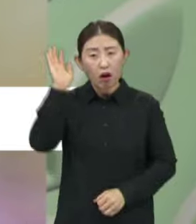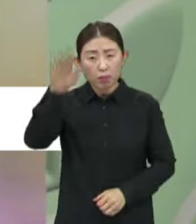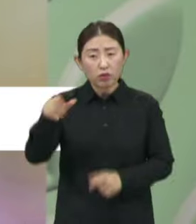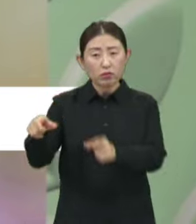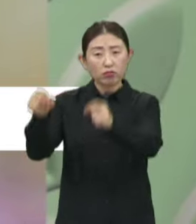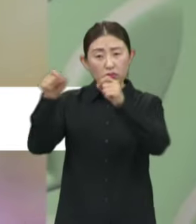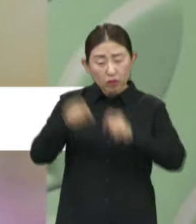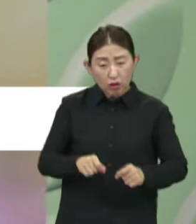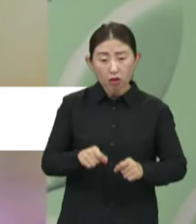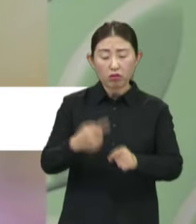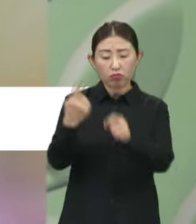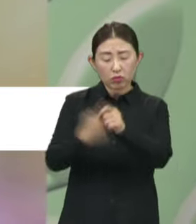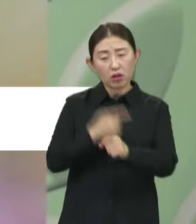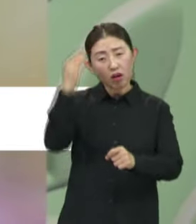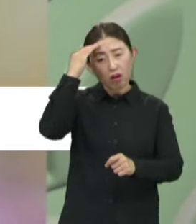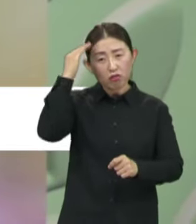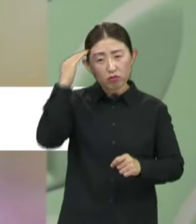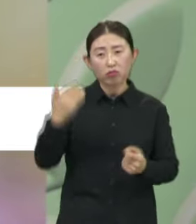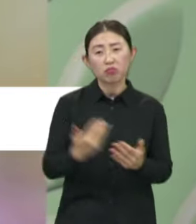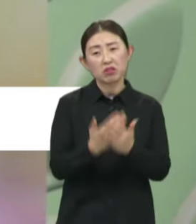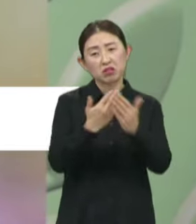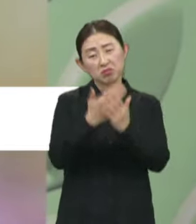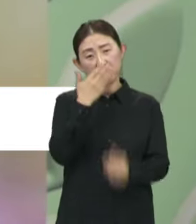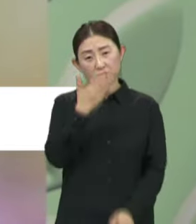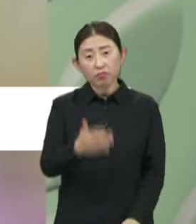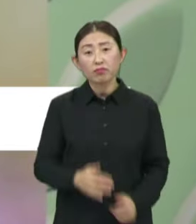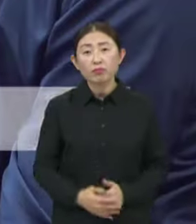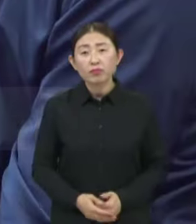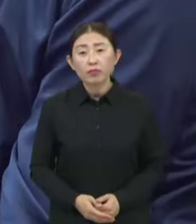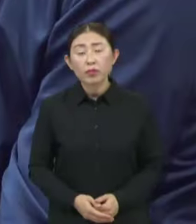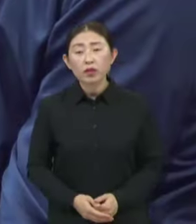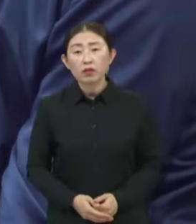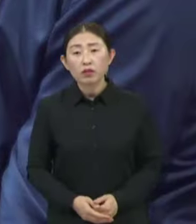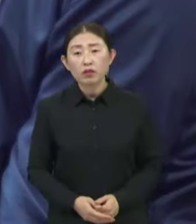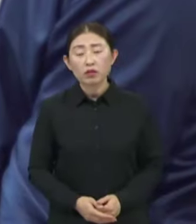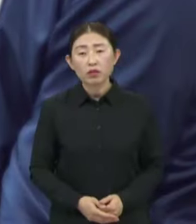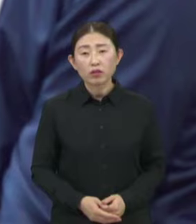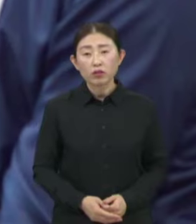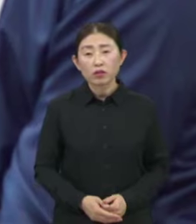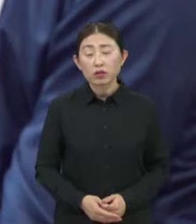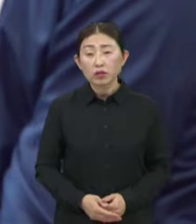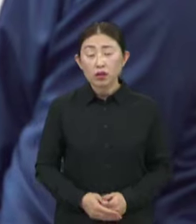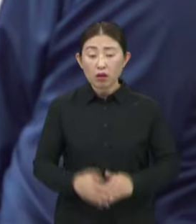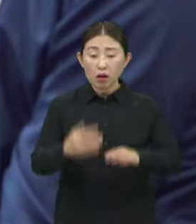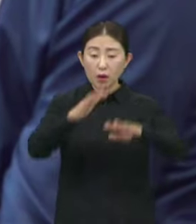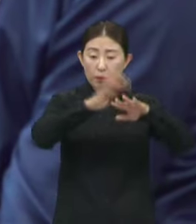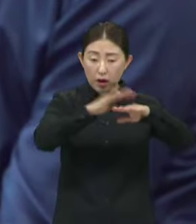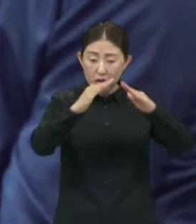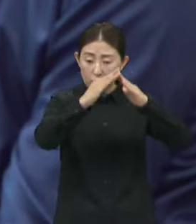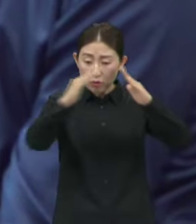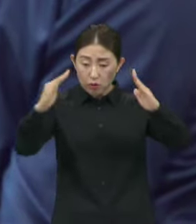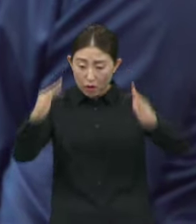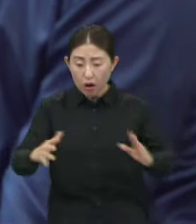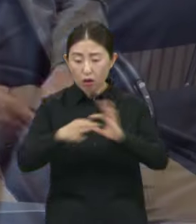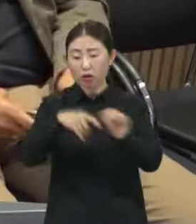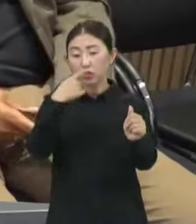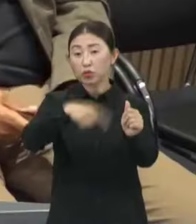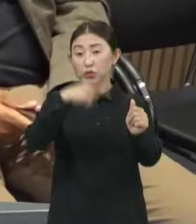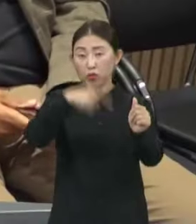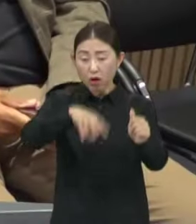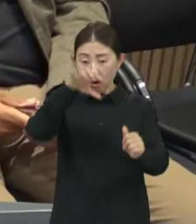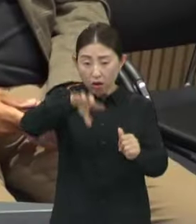think they're also very applicable to the situation in Korea. 충남 글로벌 홀티컴플렉스 교육시설인